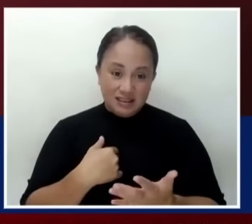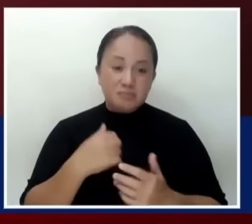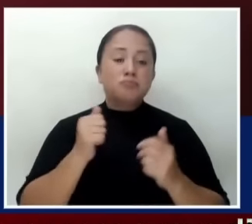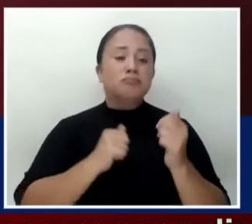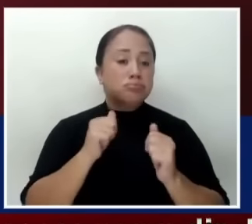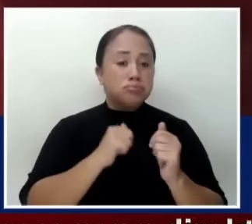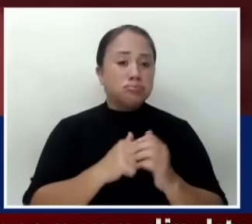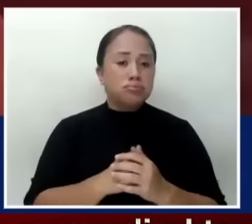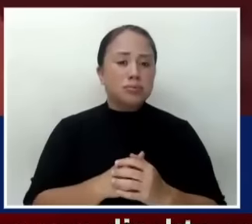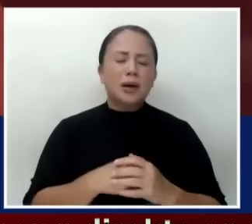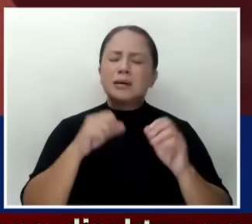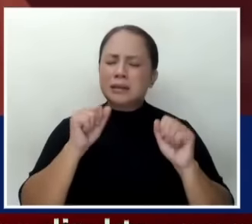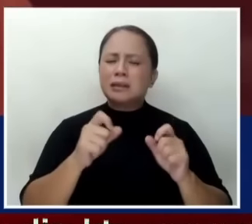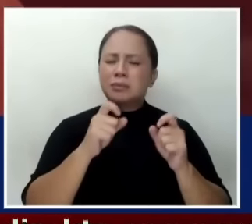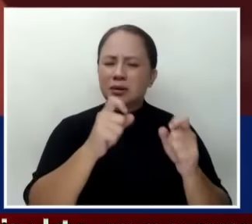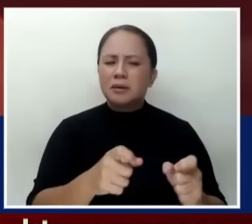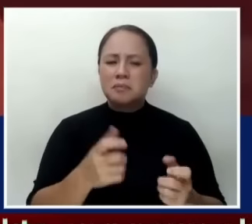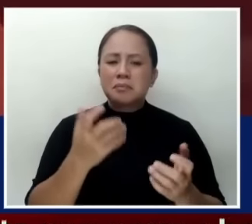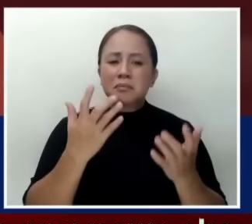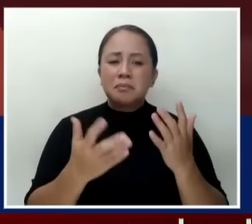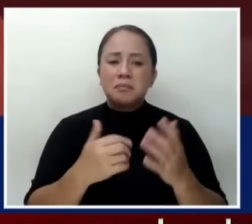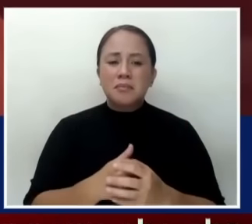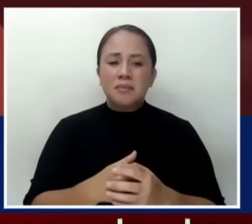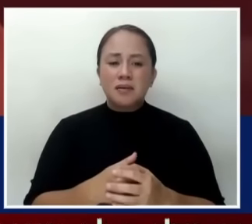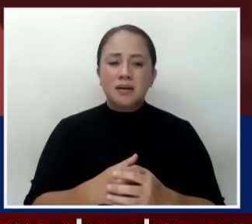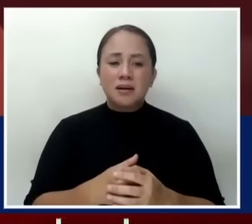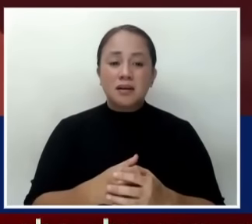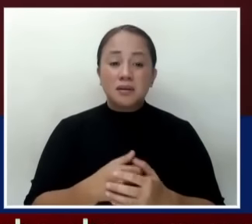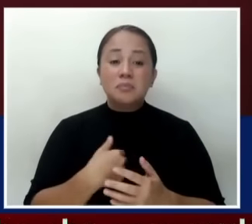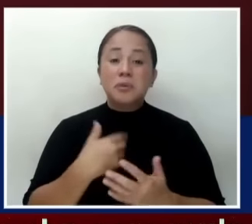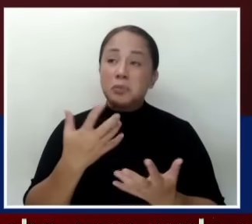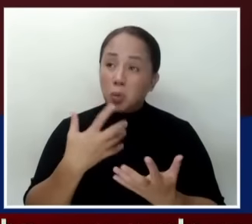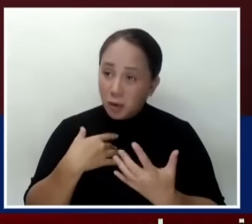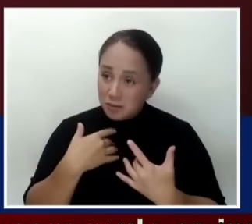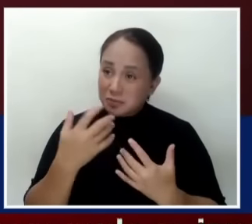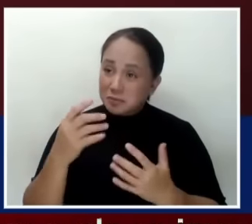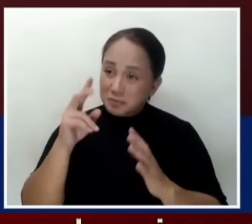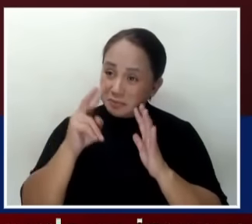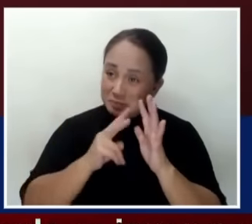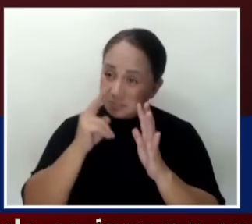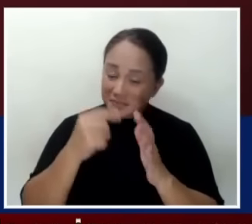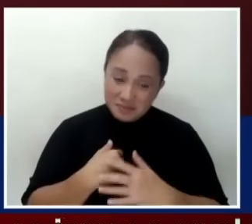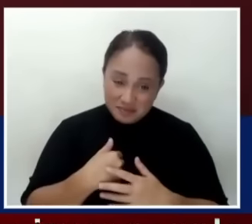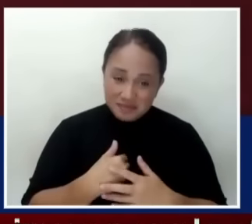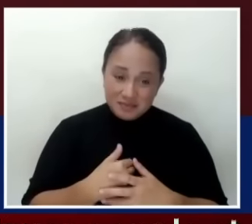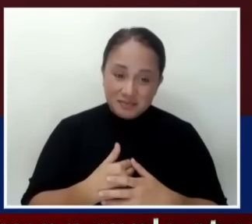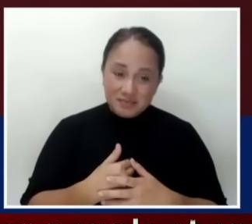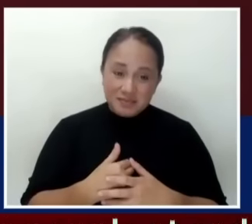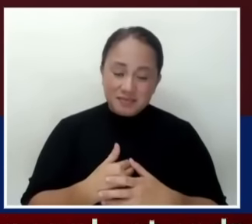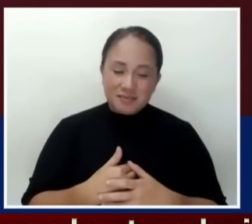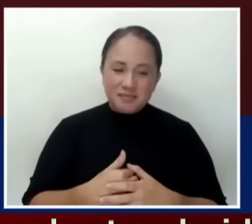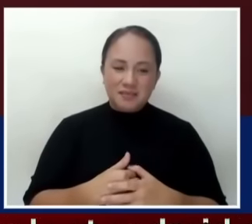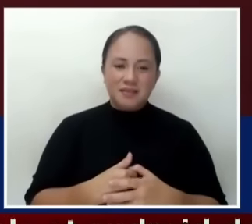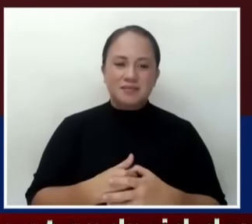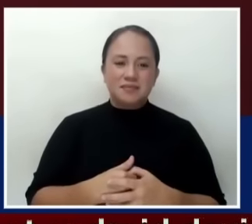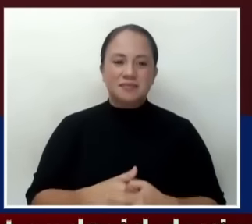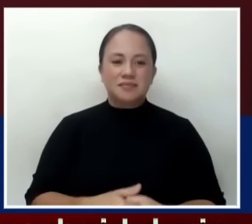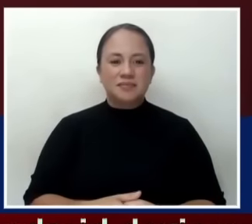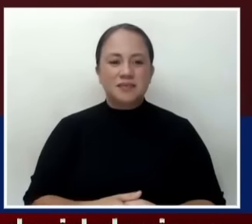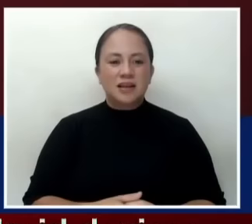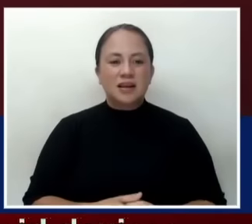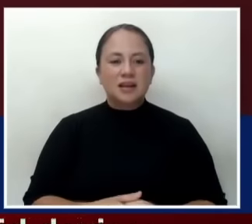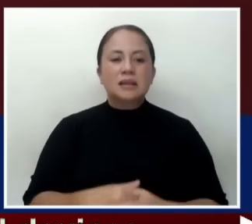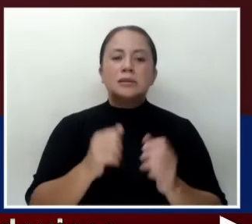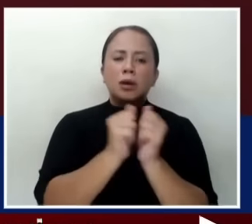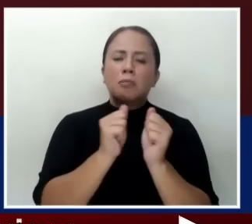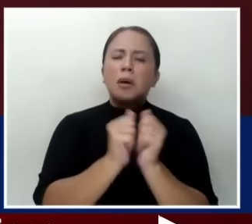yan. Maka-ilawan. Baka gusto nyo kong ilawan at mag-acting. Sama naman ninyo